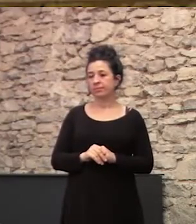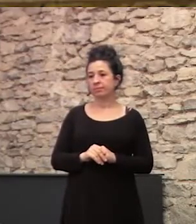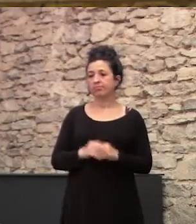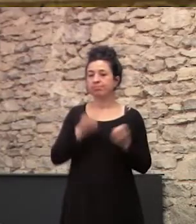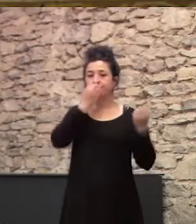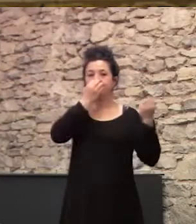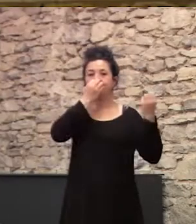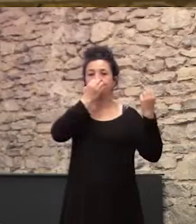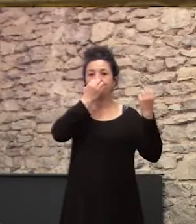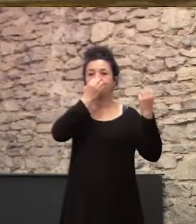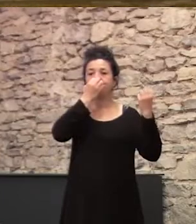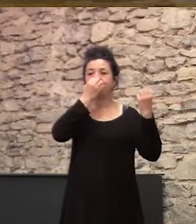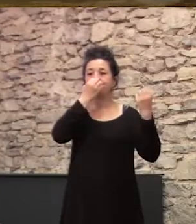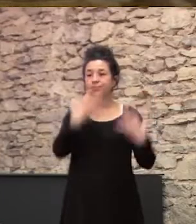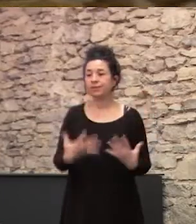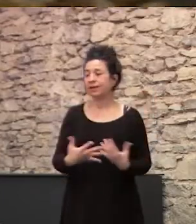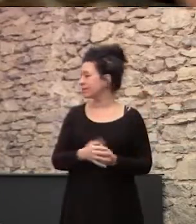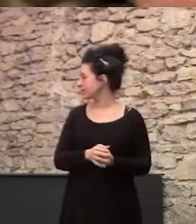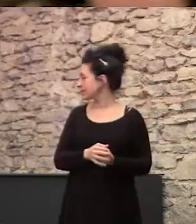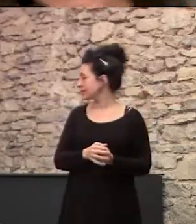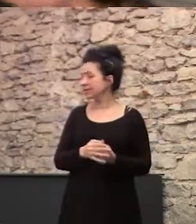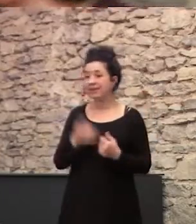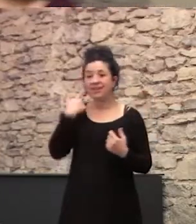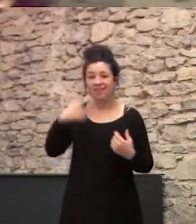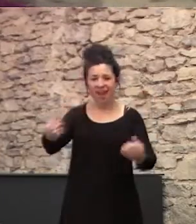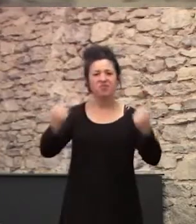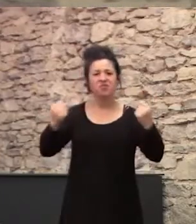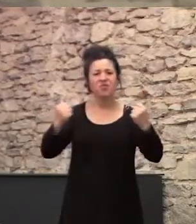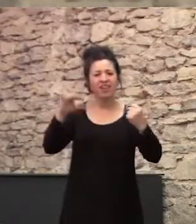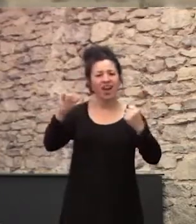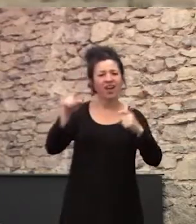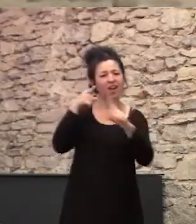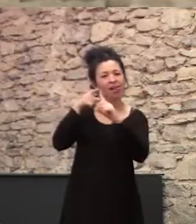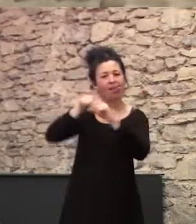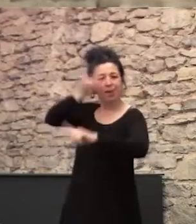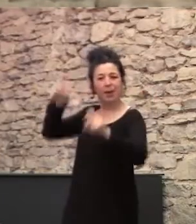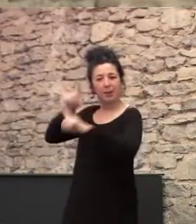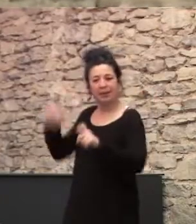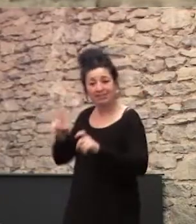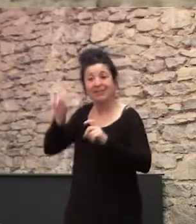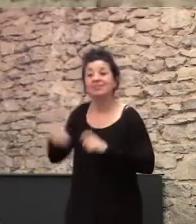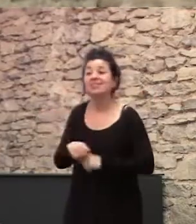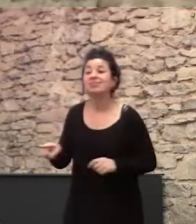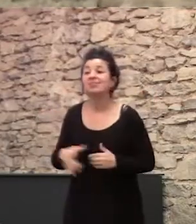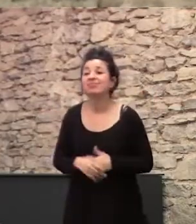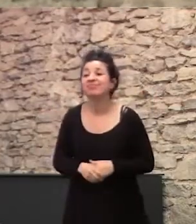Bueno, enbildu dituzue indarra galderak egiteko.